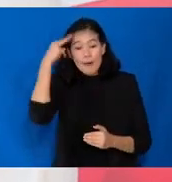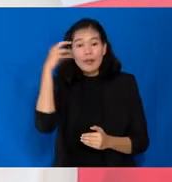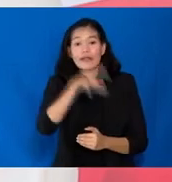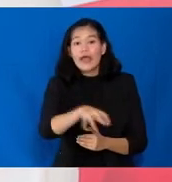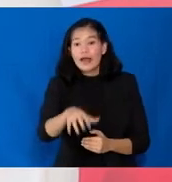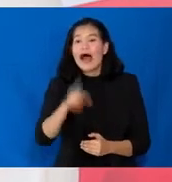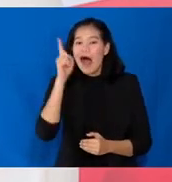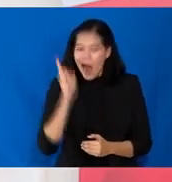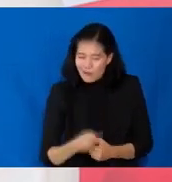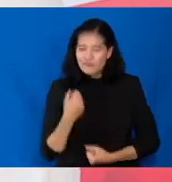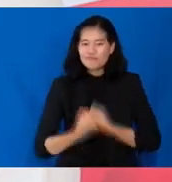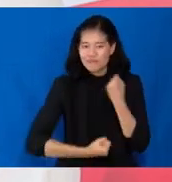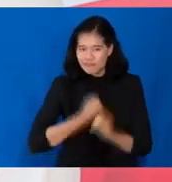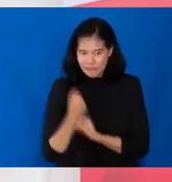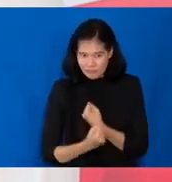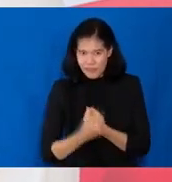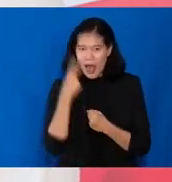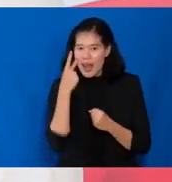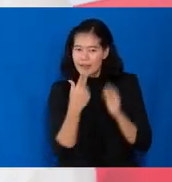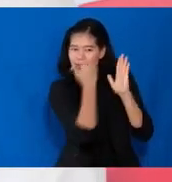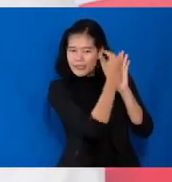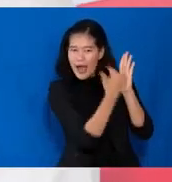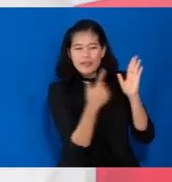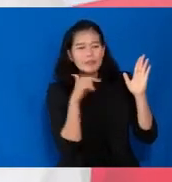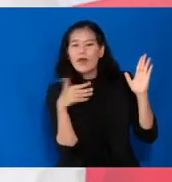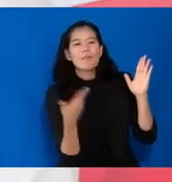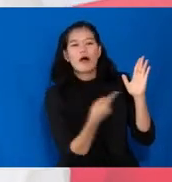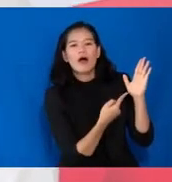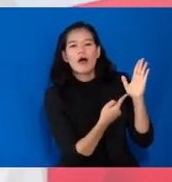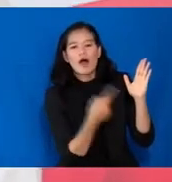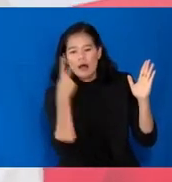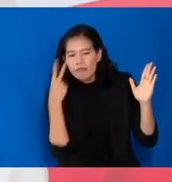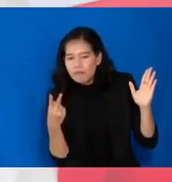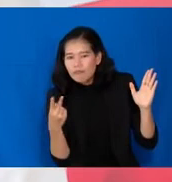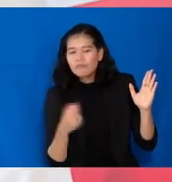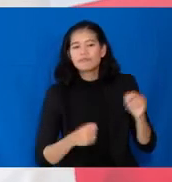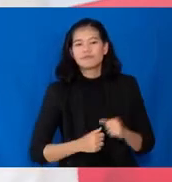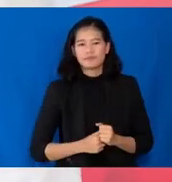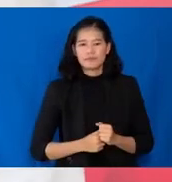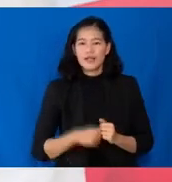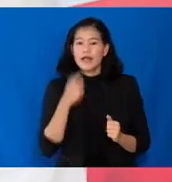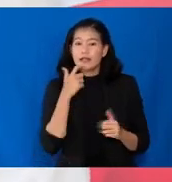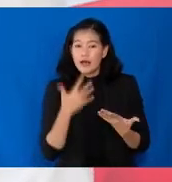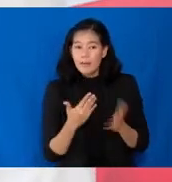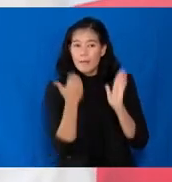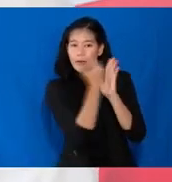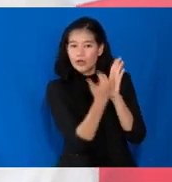dan memperhatikan ketentuan sebagaimana diatur dalam undang-undang nomor 6 tahun 2018 tentang